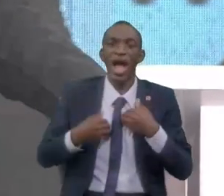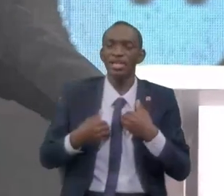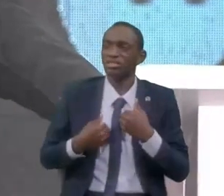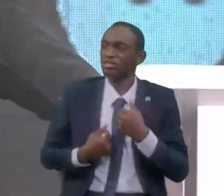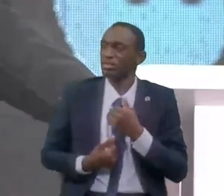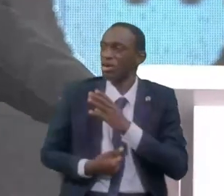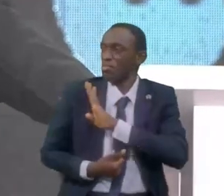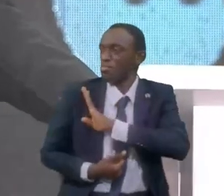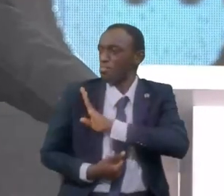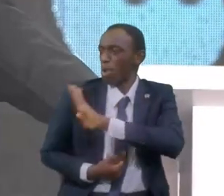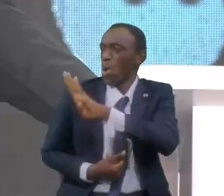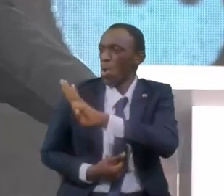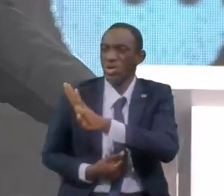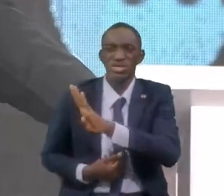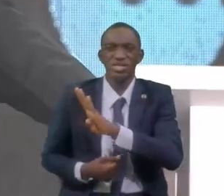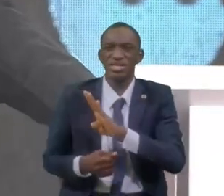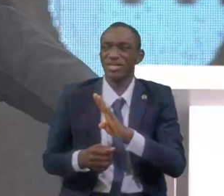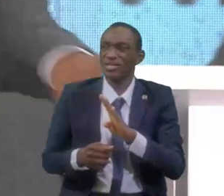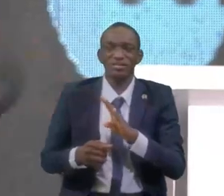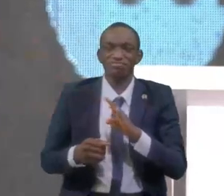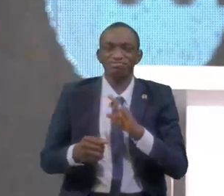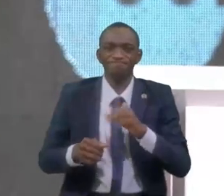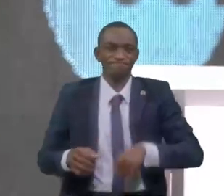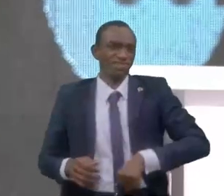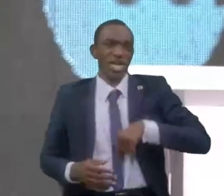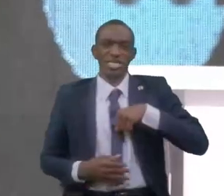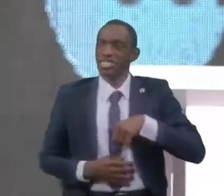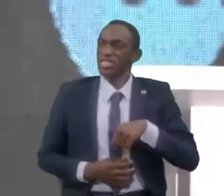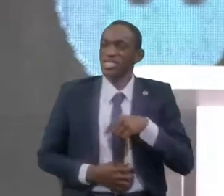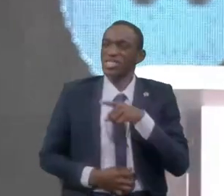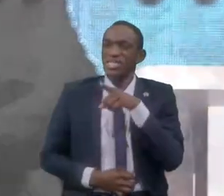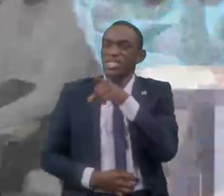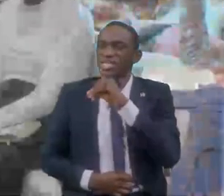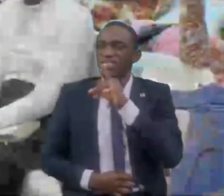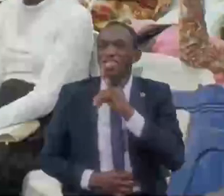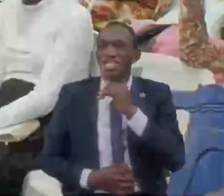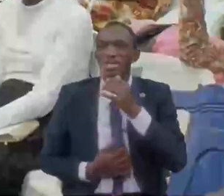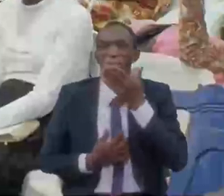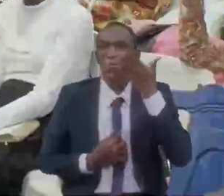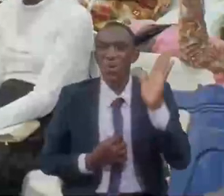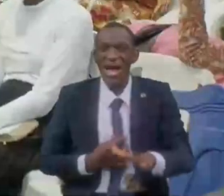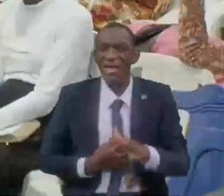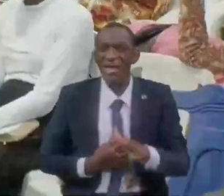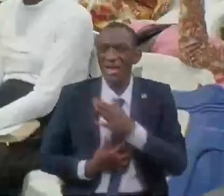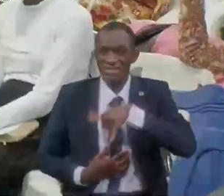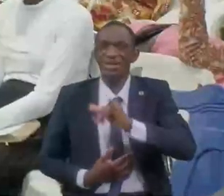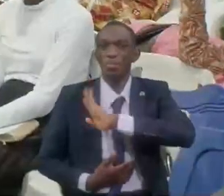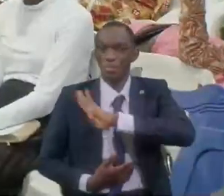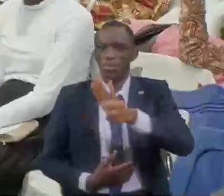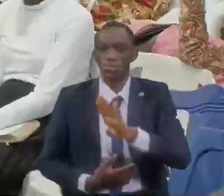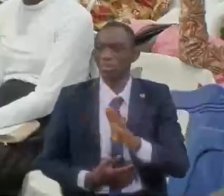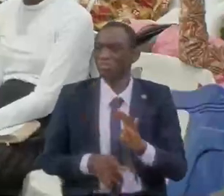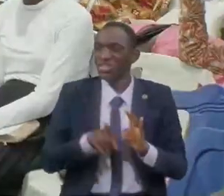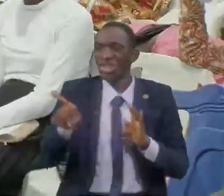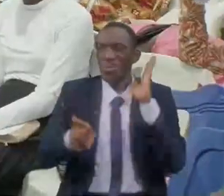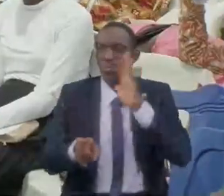c'est une effronterie des reins. Il est si mauvais. Et c'est des reins. Il ne